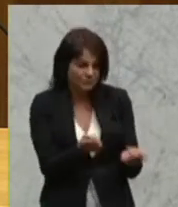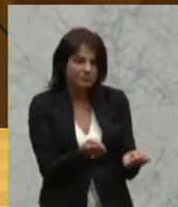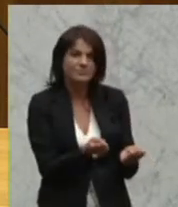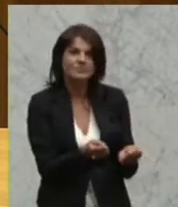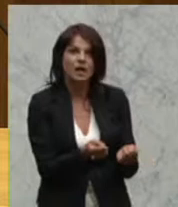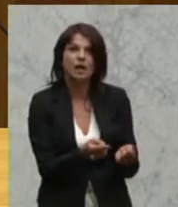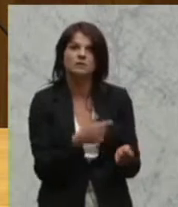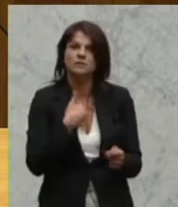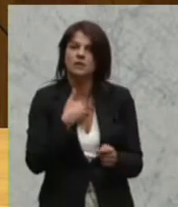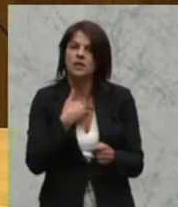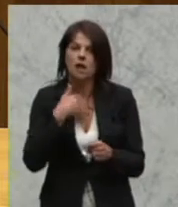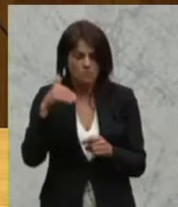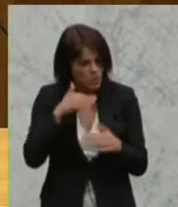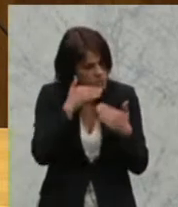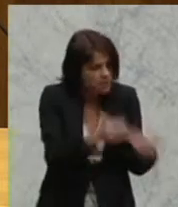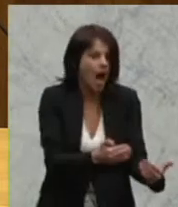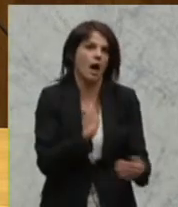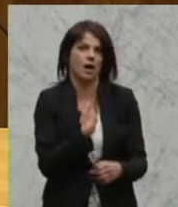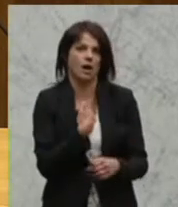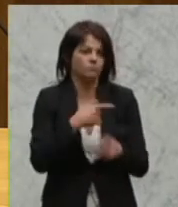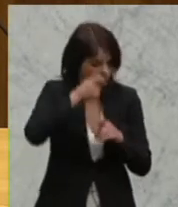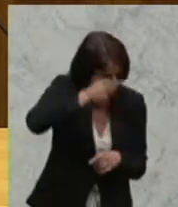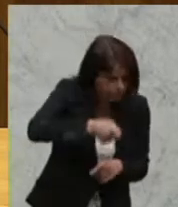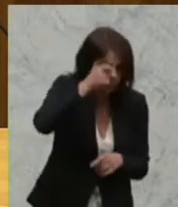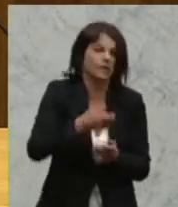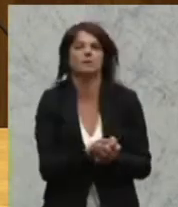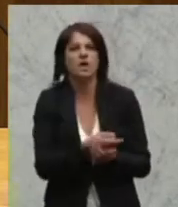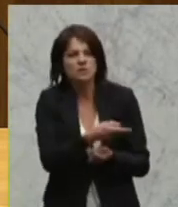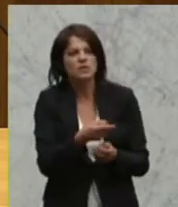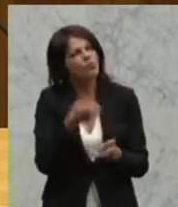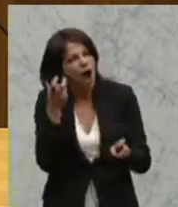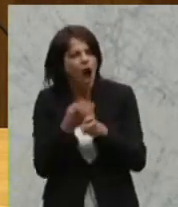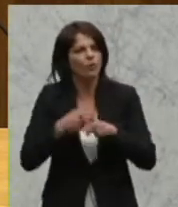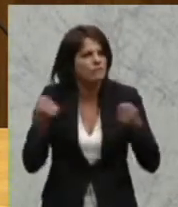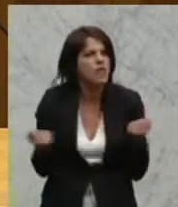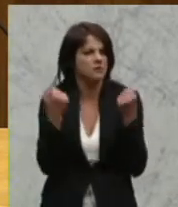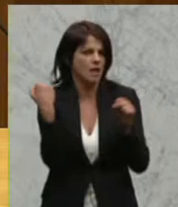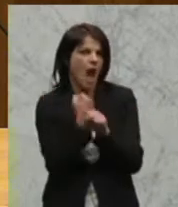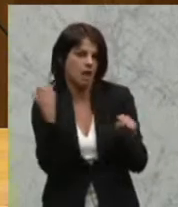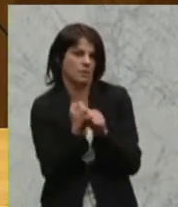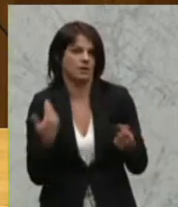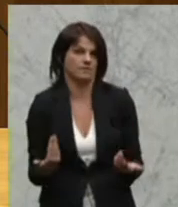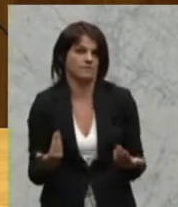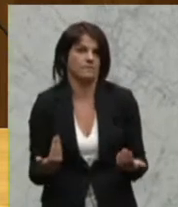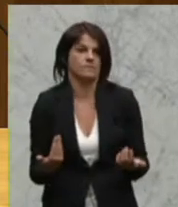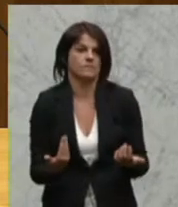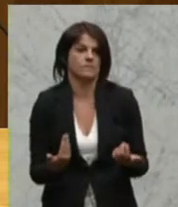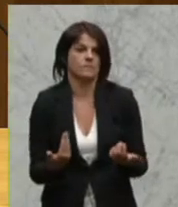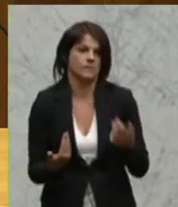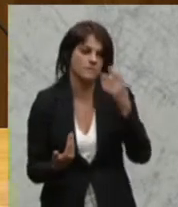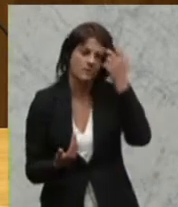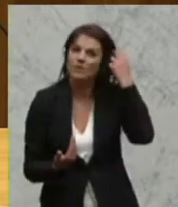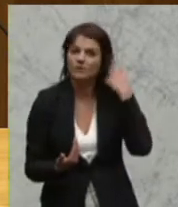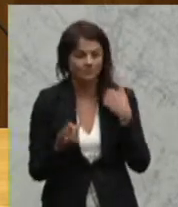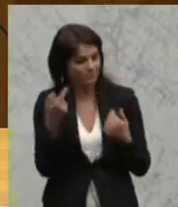Und Ihnen gebührt ganz großer Dank und Anerkennung, dass Sie so hart und so fleißig arbeiten.